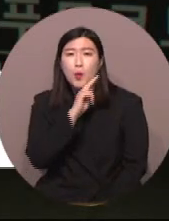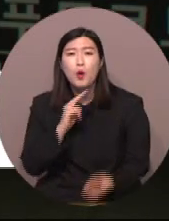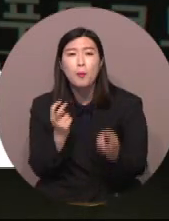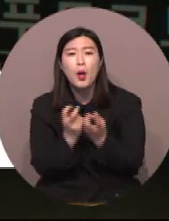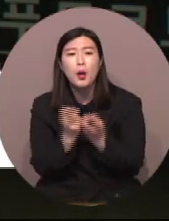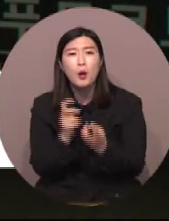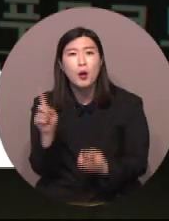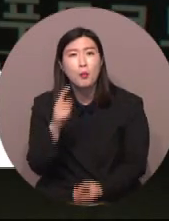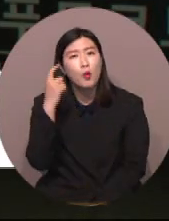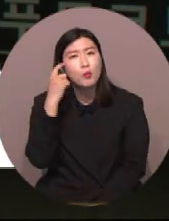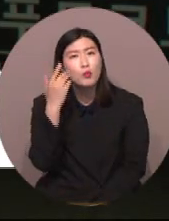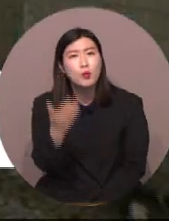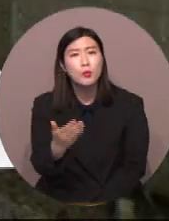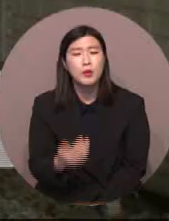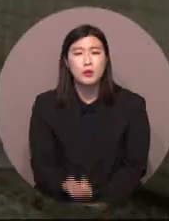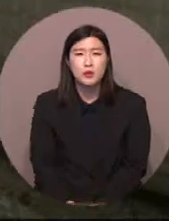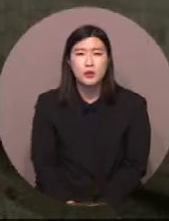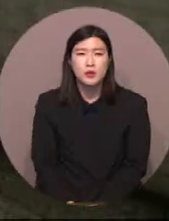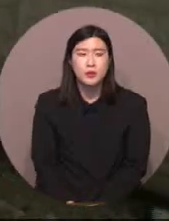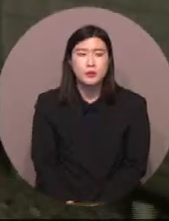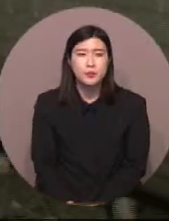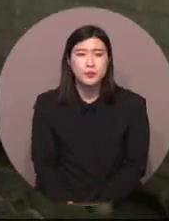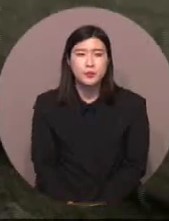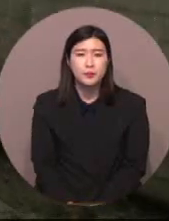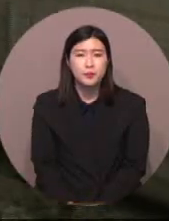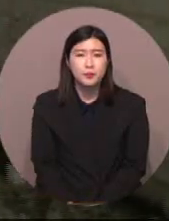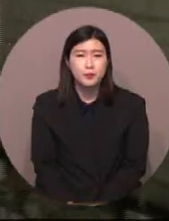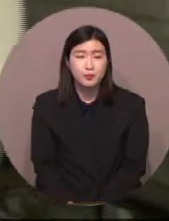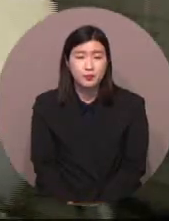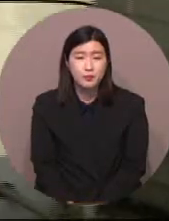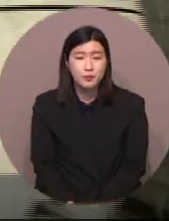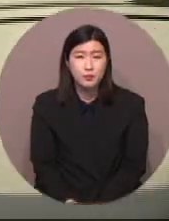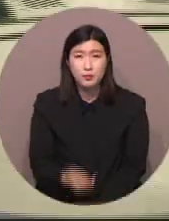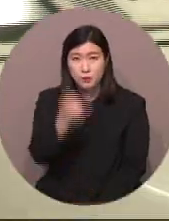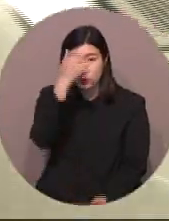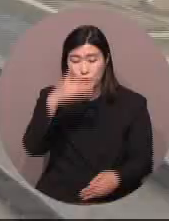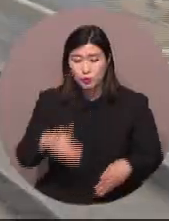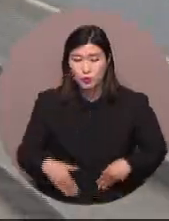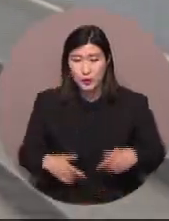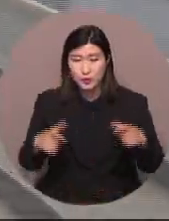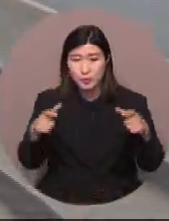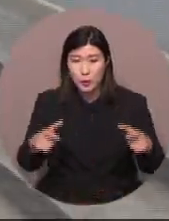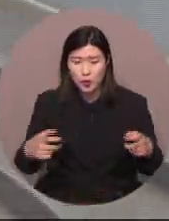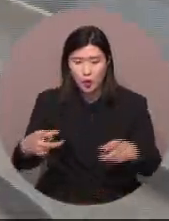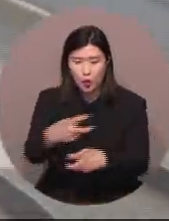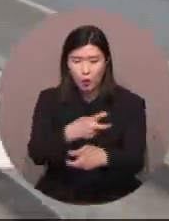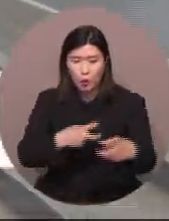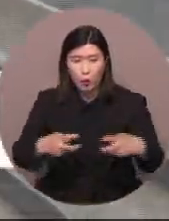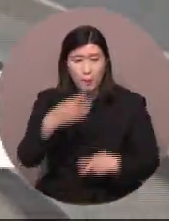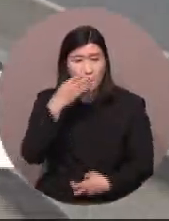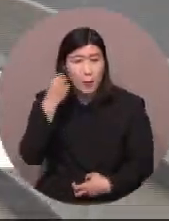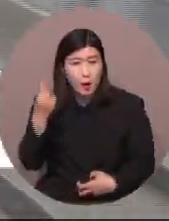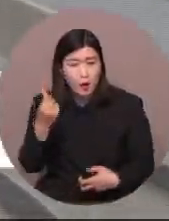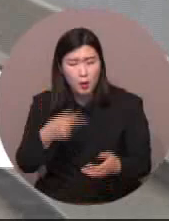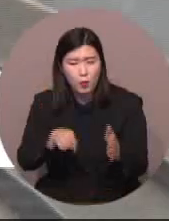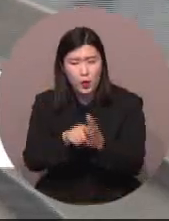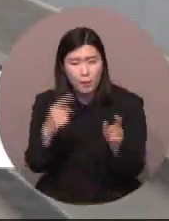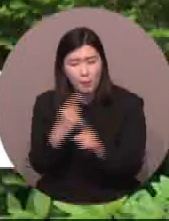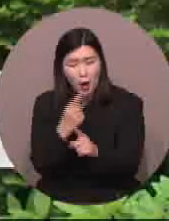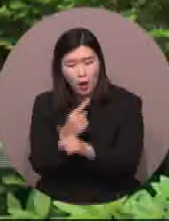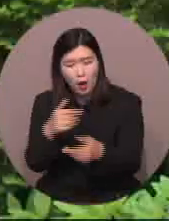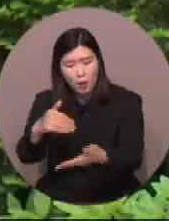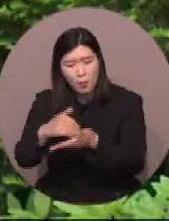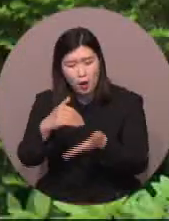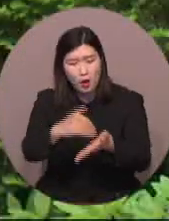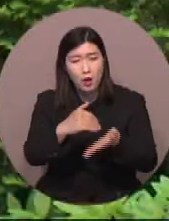해 주실 수 있는지 사통팔달 교통의 요지로 불리는 지역이 만큼 교통 개선 요구도 많습니다